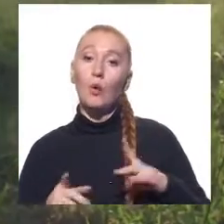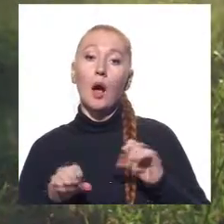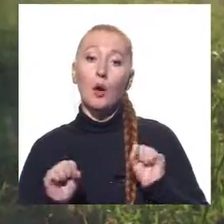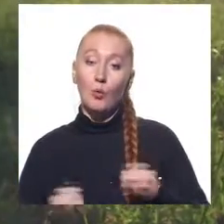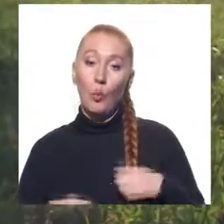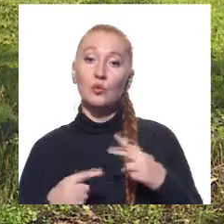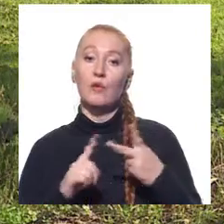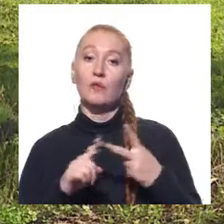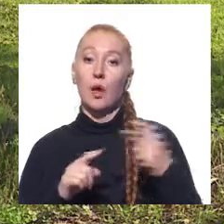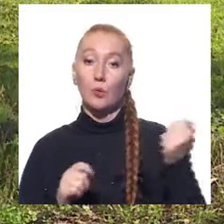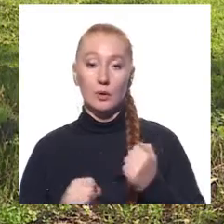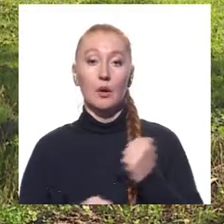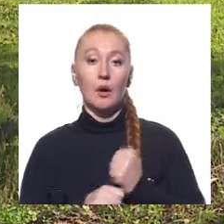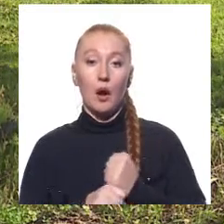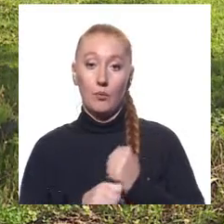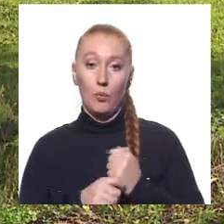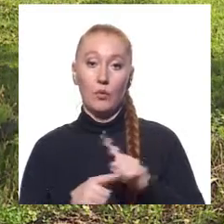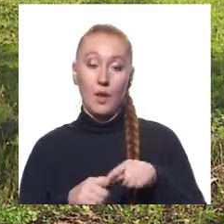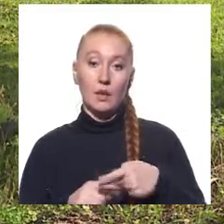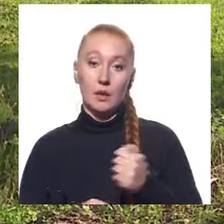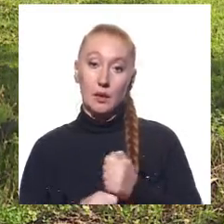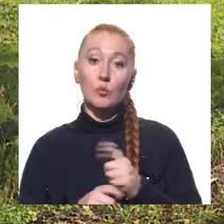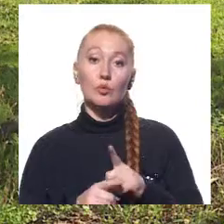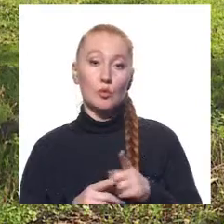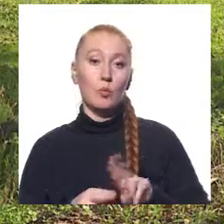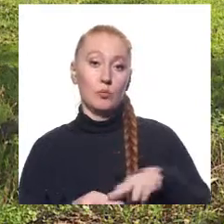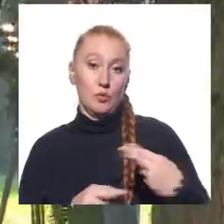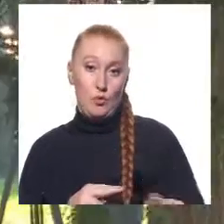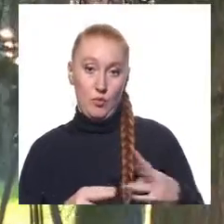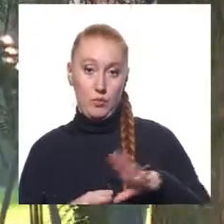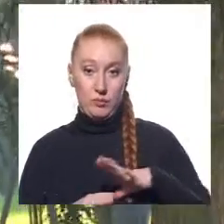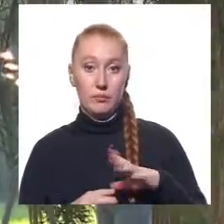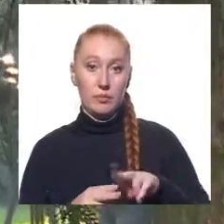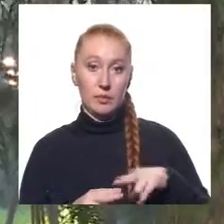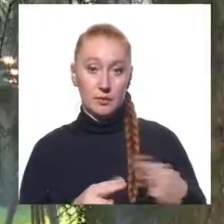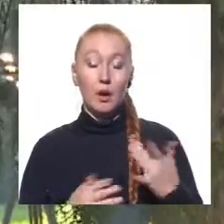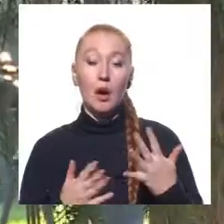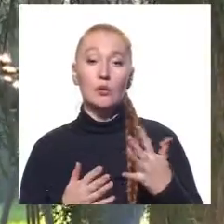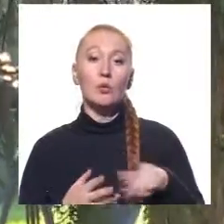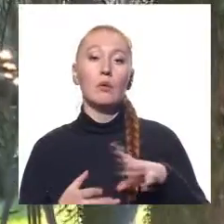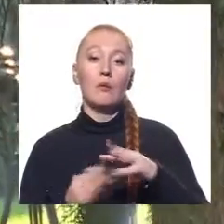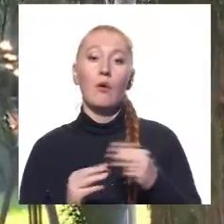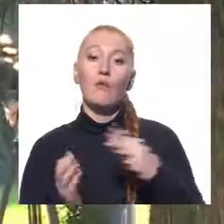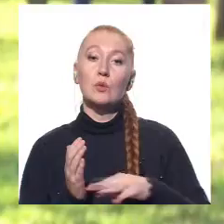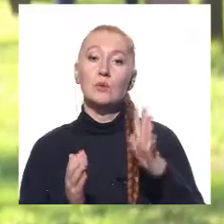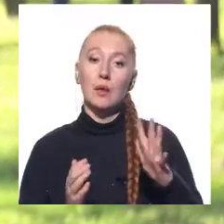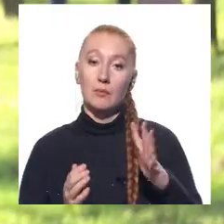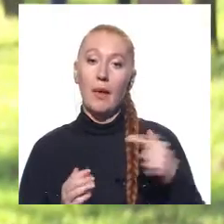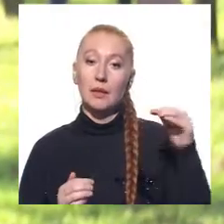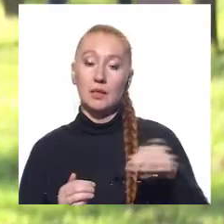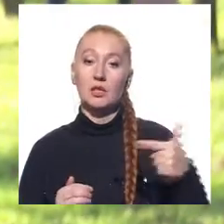Чоловік другий тиждень працює на суспільно-корисних роботах, щоб погасити частину боргу, який складає 85